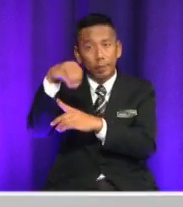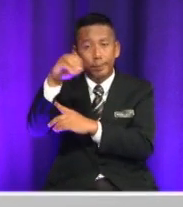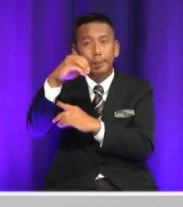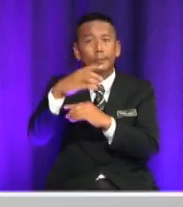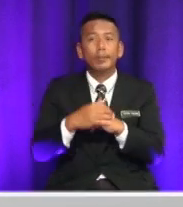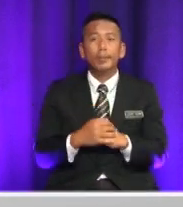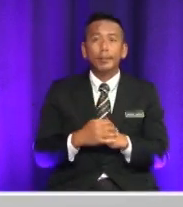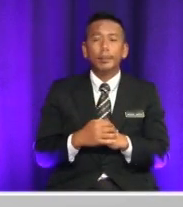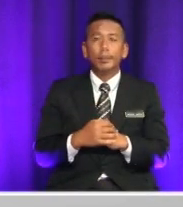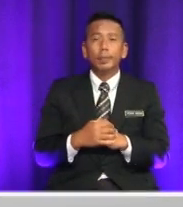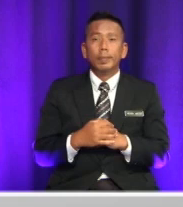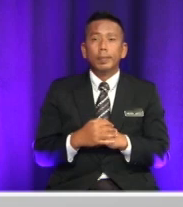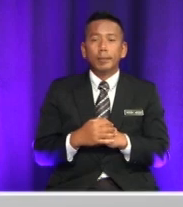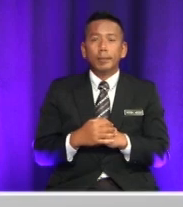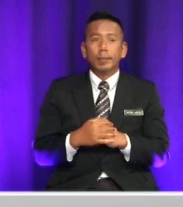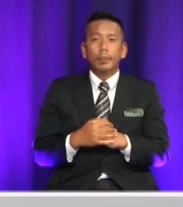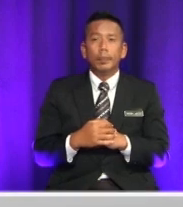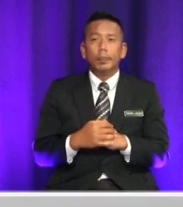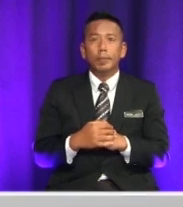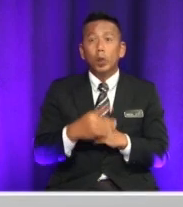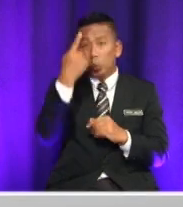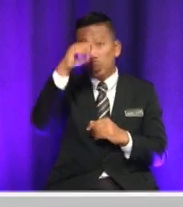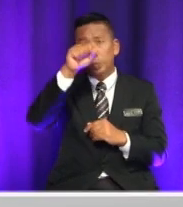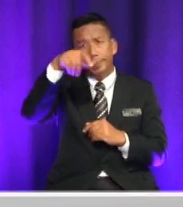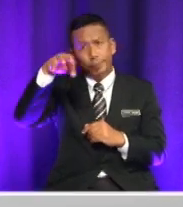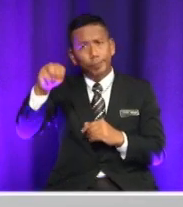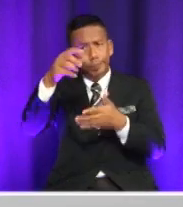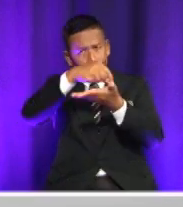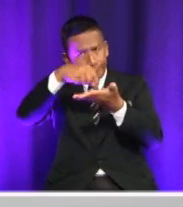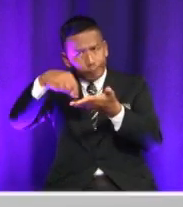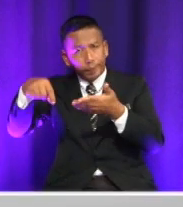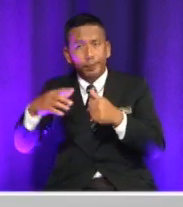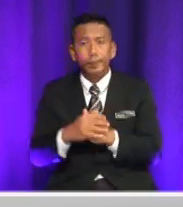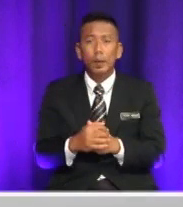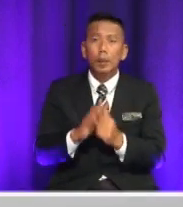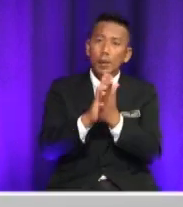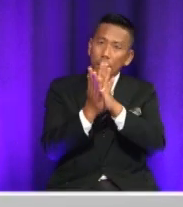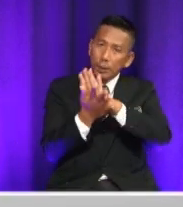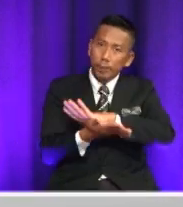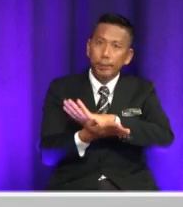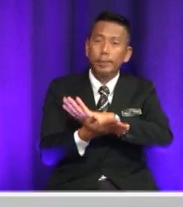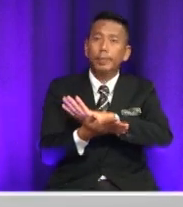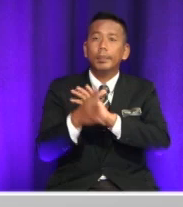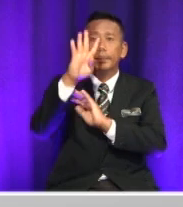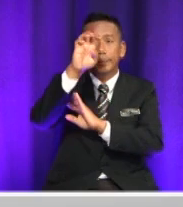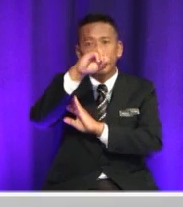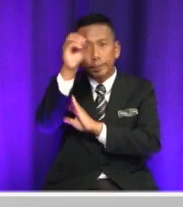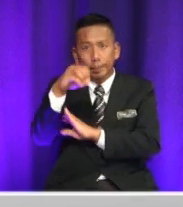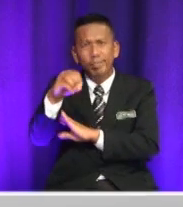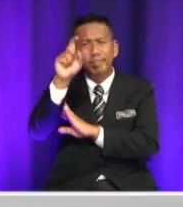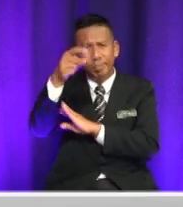4400 nih mewakili untuk SPM lah untuk kita jadi 40 berarti